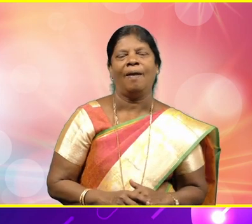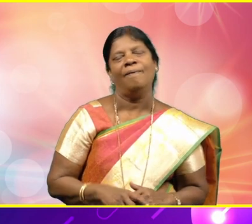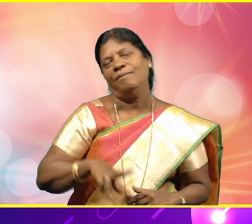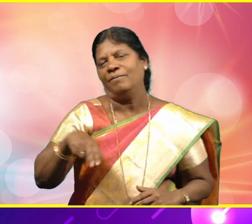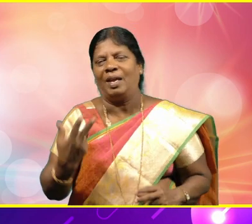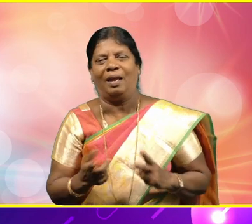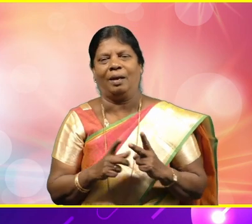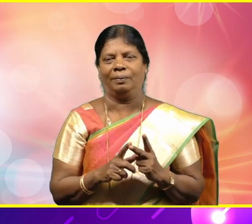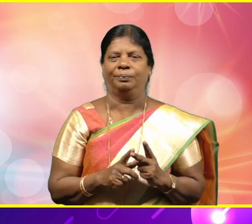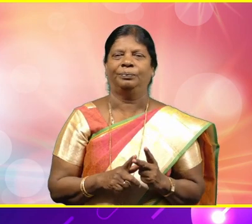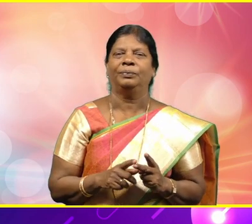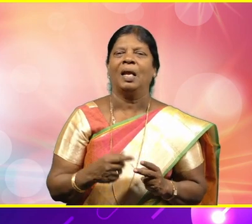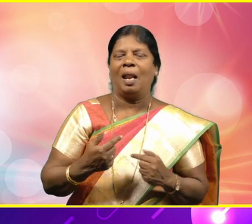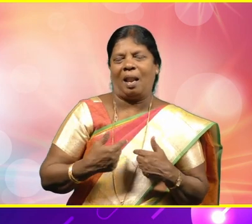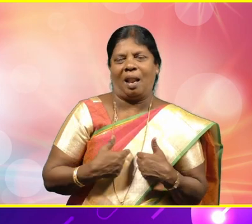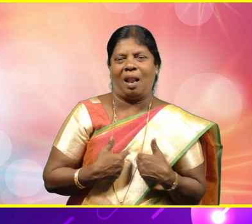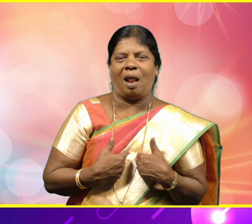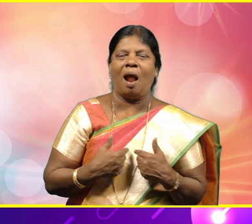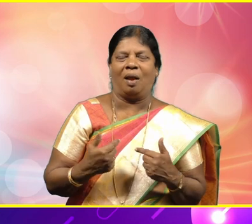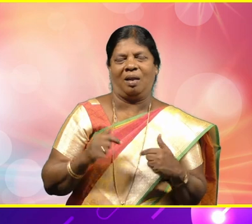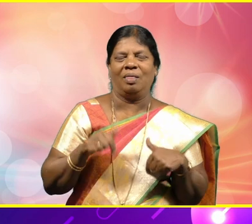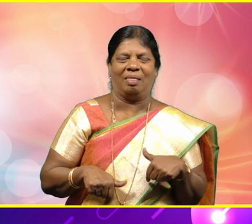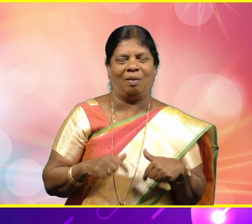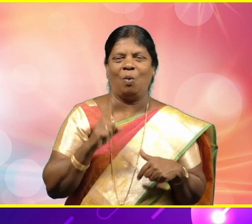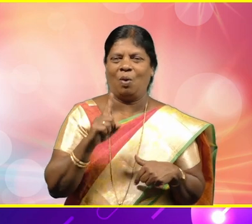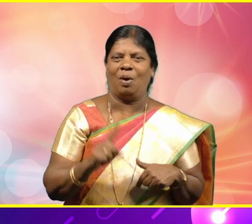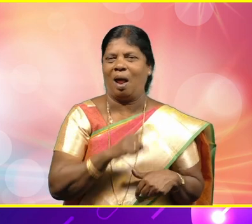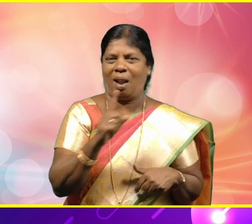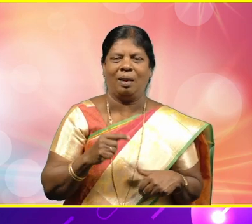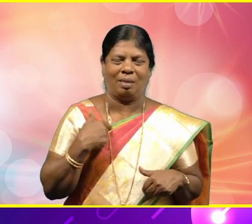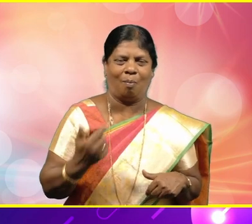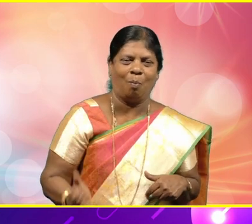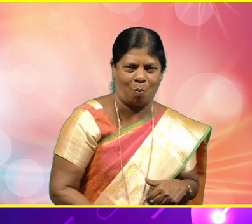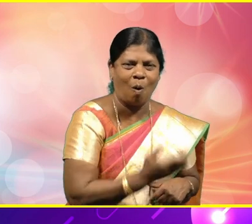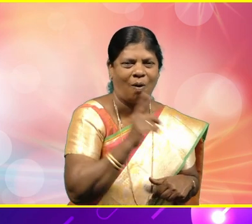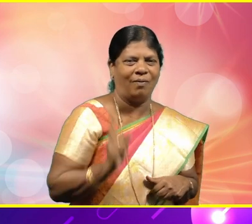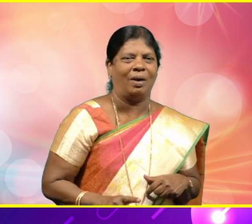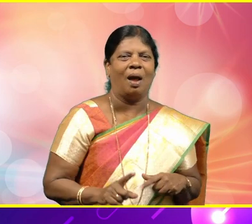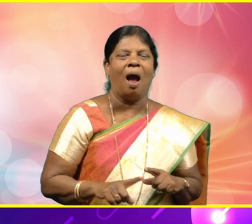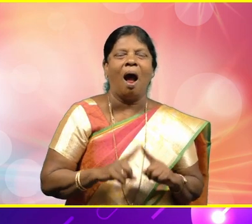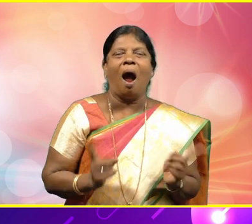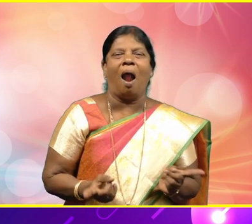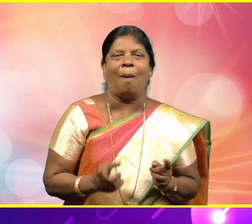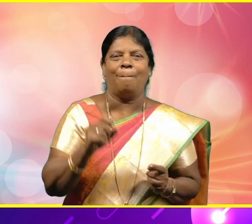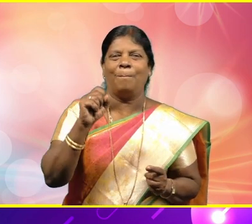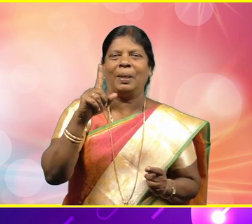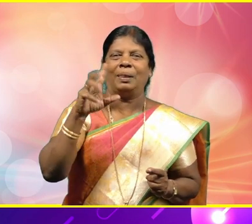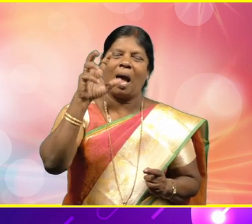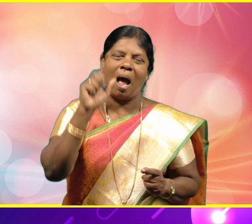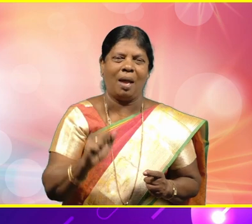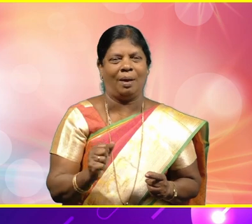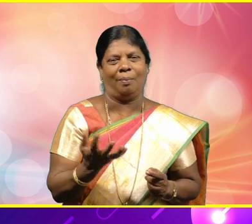மற்ற நிலைமையில், நான் இன்று ஒரு இடத்திற்கு போக வேண்டும், எனக்கு